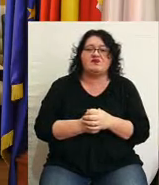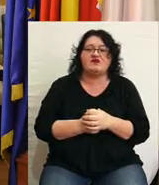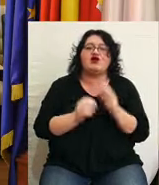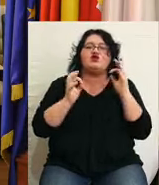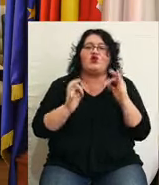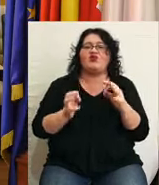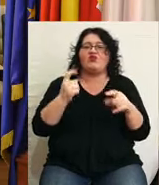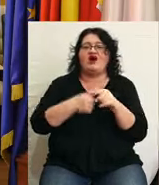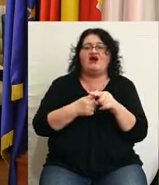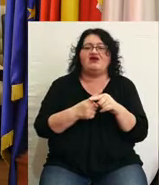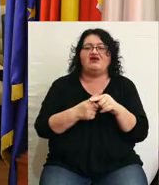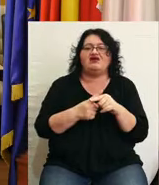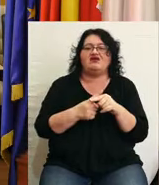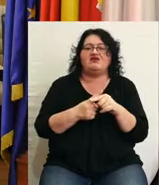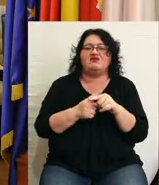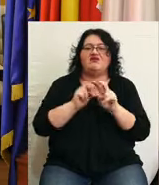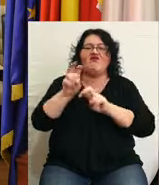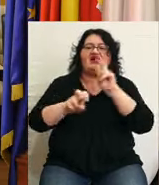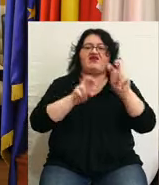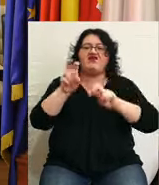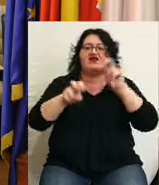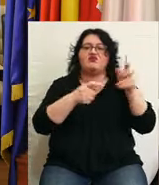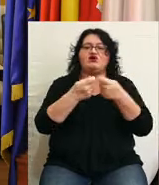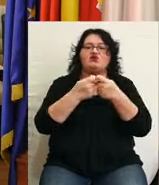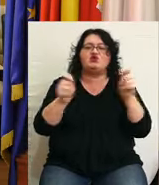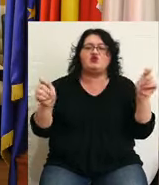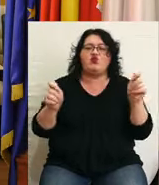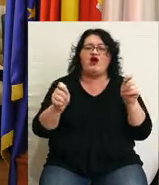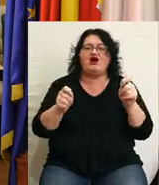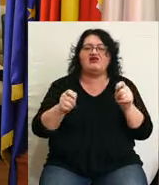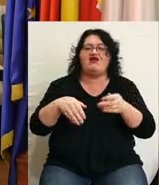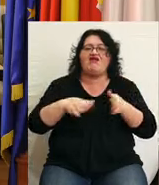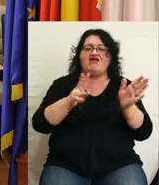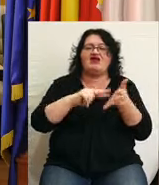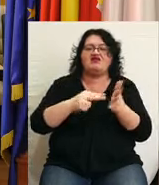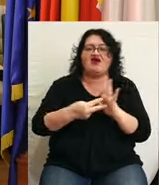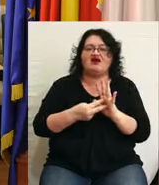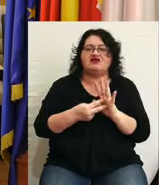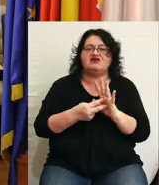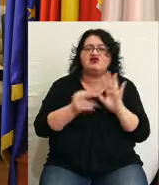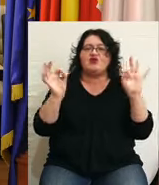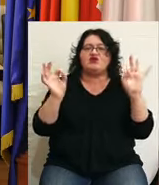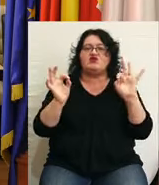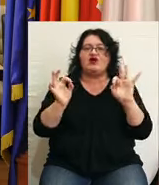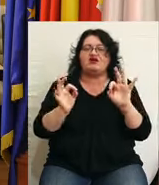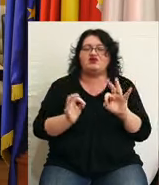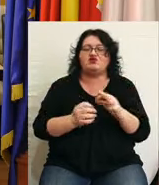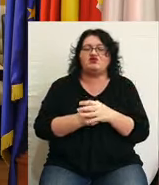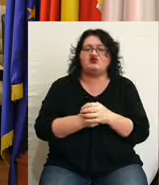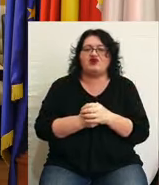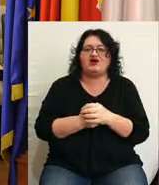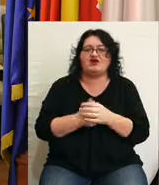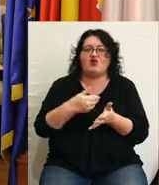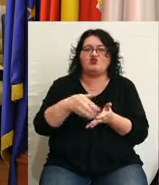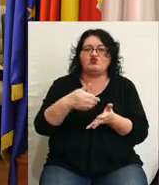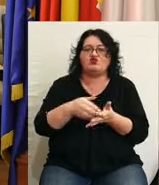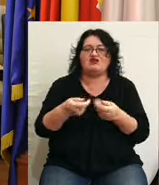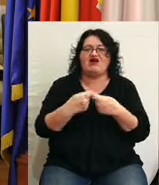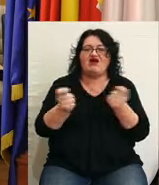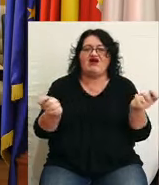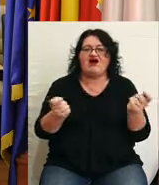Bineînțeles că verificăm absolut toate căile tehnice pentru a reduce consumul de